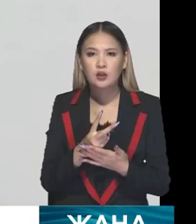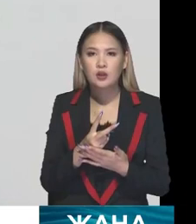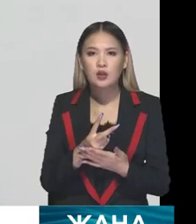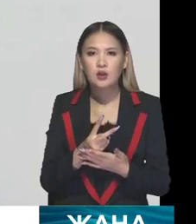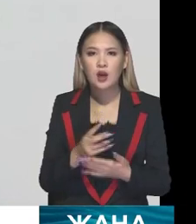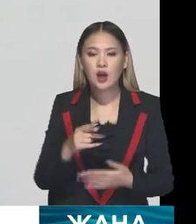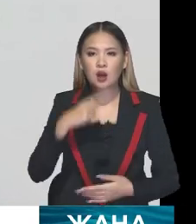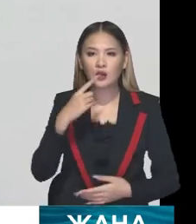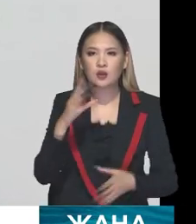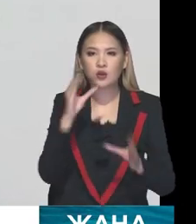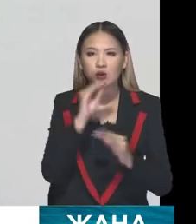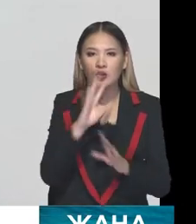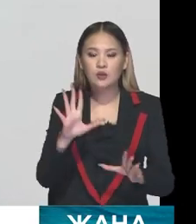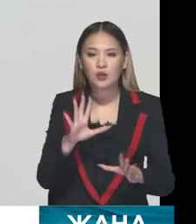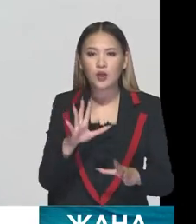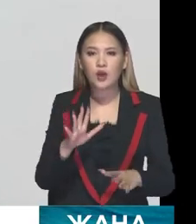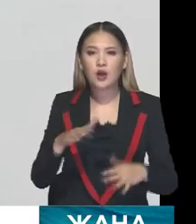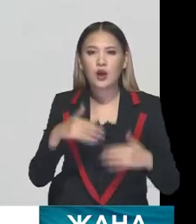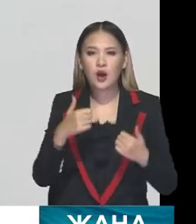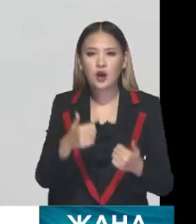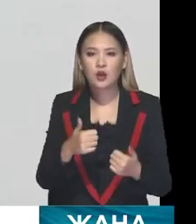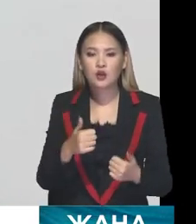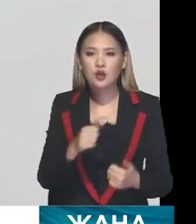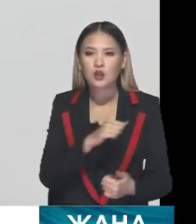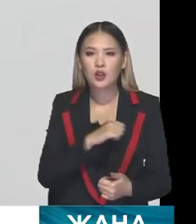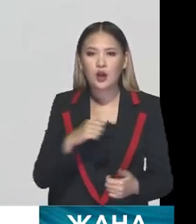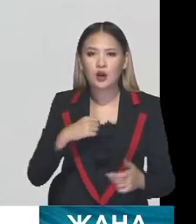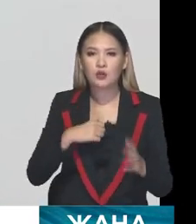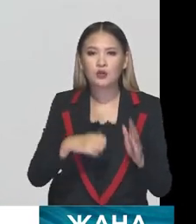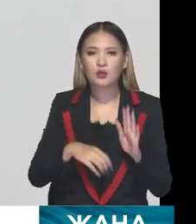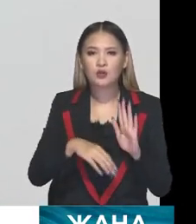айтып үлгерген жоқ. Жақсы, қанағаттанарлық және